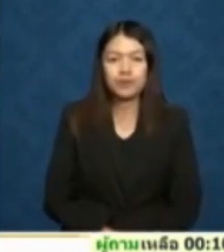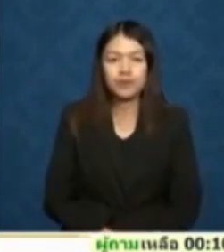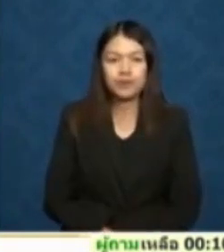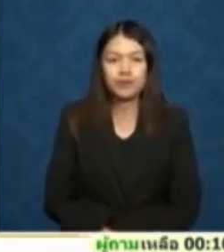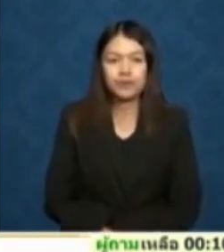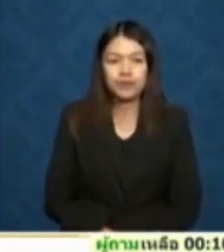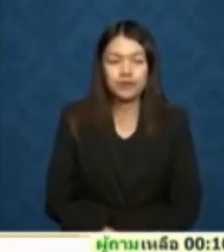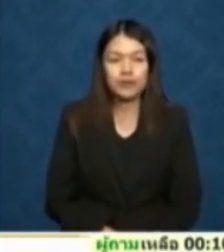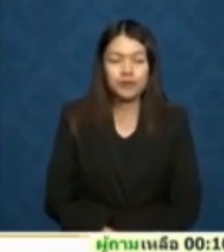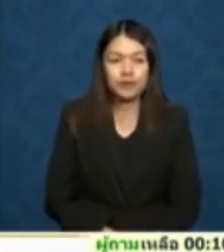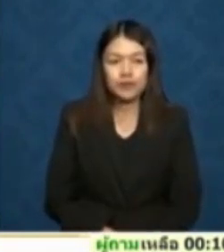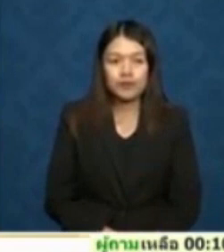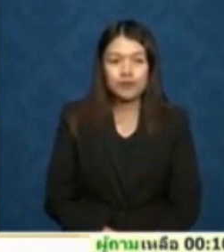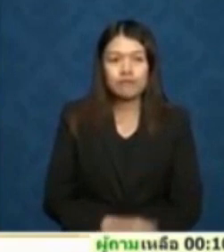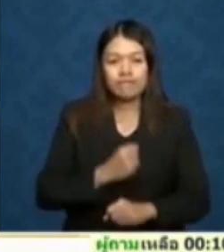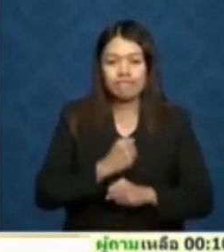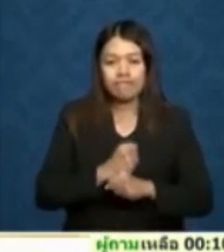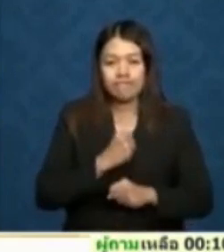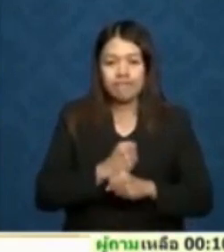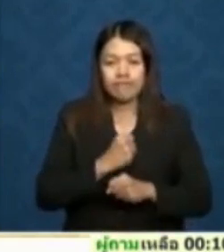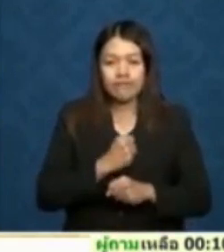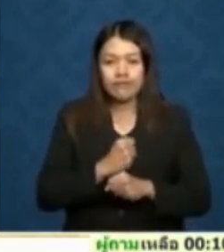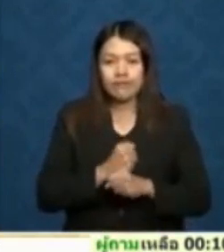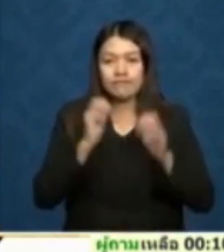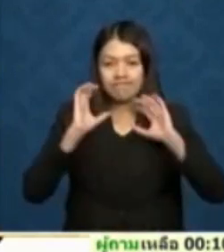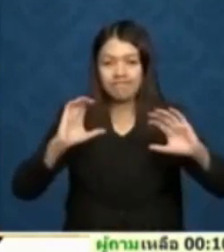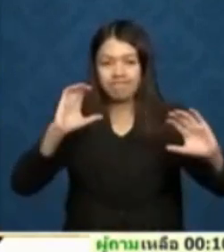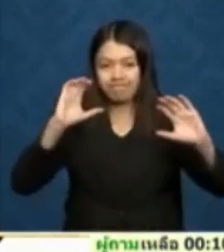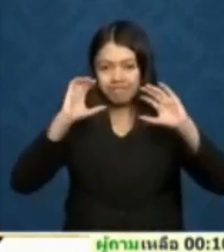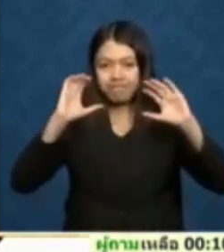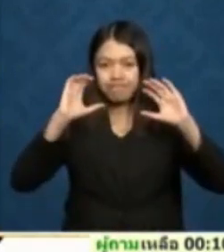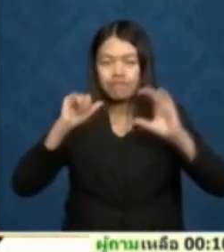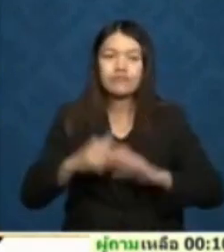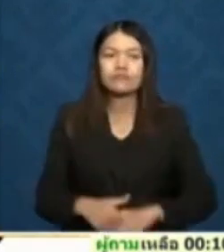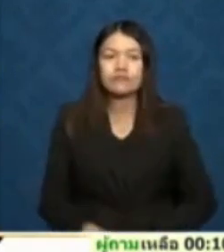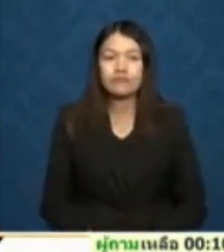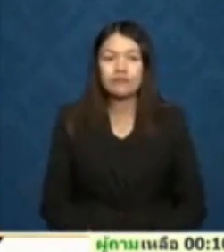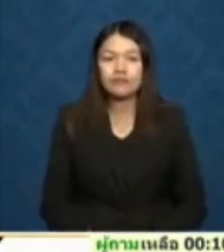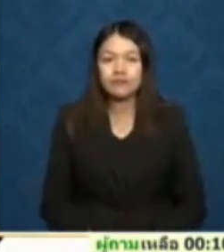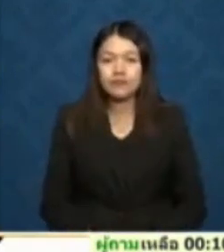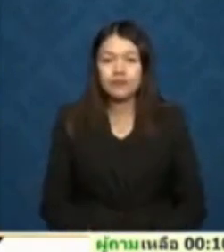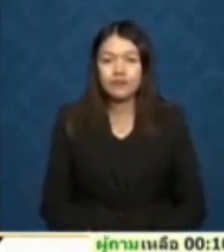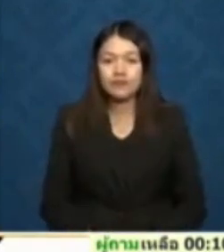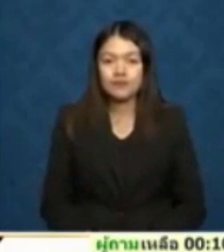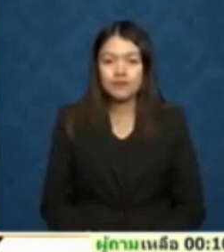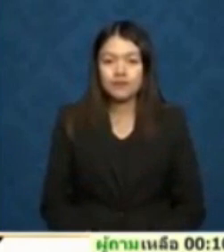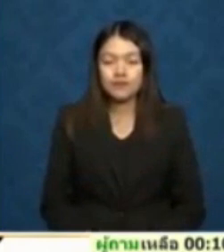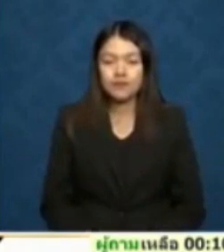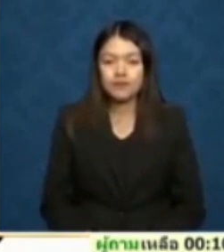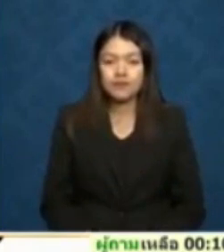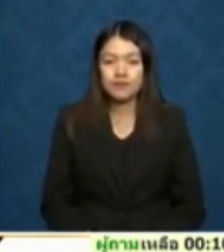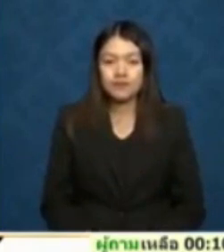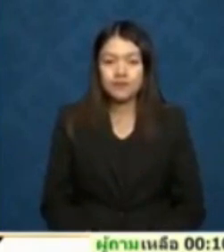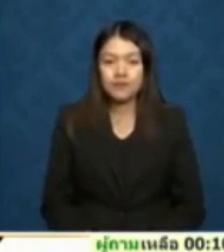ครับในการทำงานในส่วนของราชการที่ได้รับ